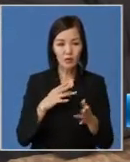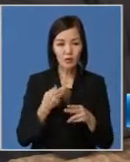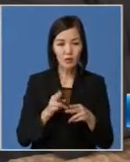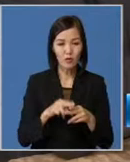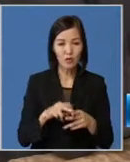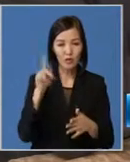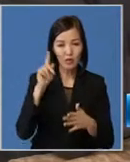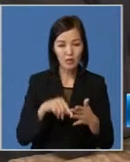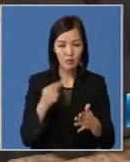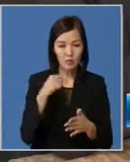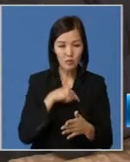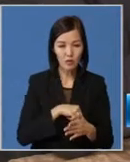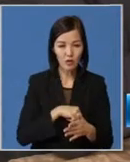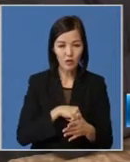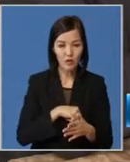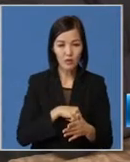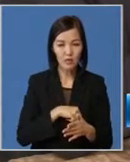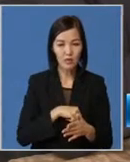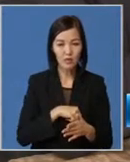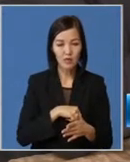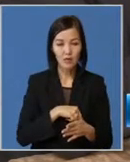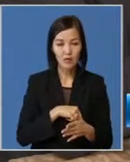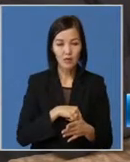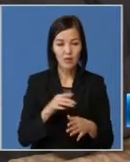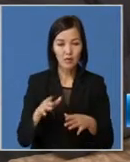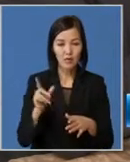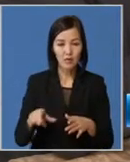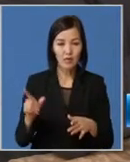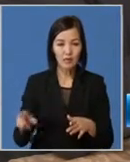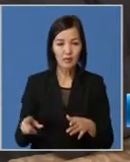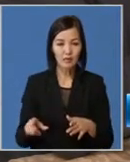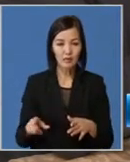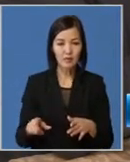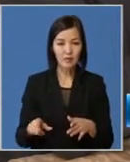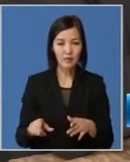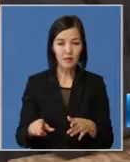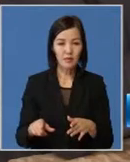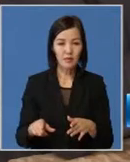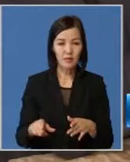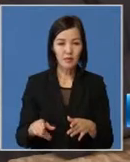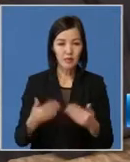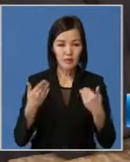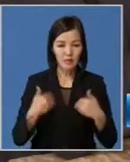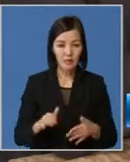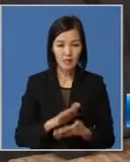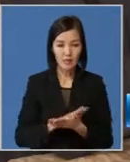дін рухани, бұл рухтың азығы, адам жанымен тәнмен тұратын азығы